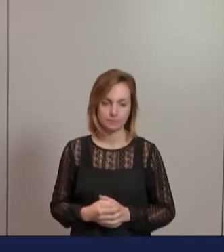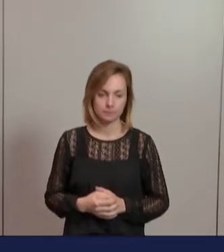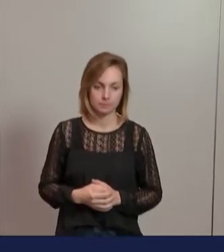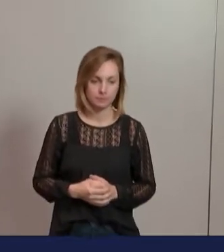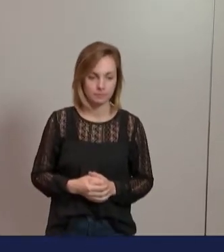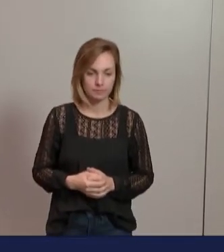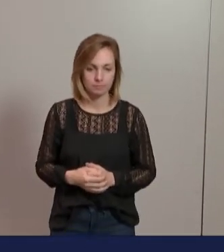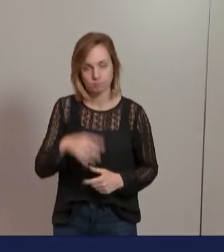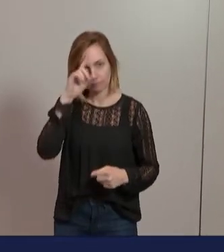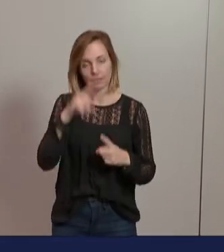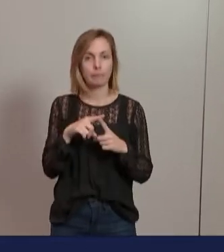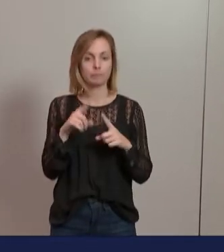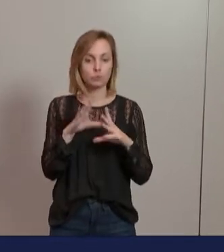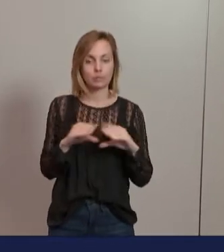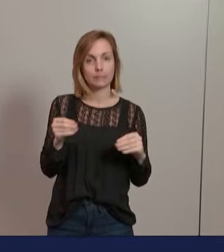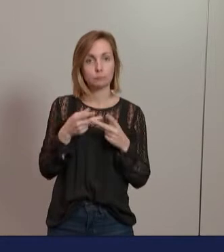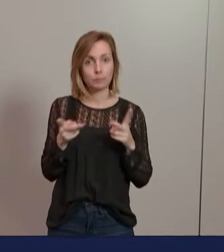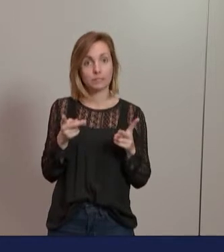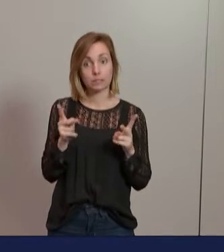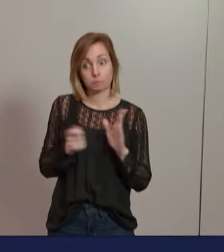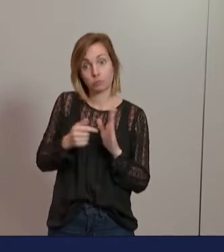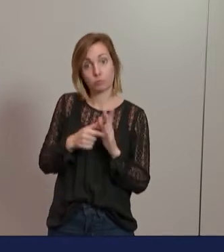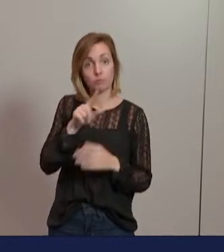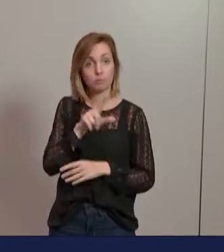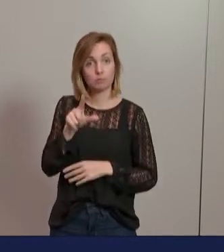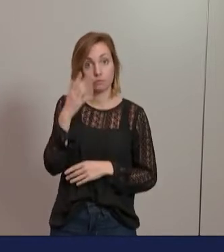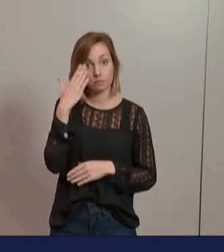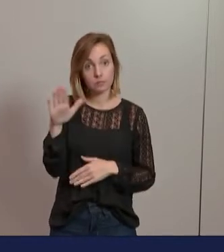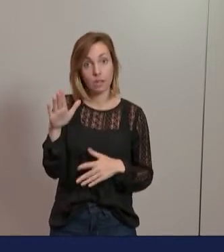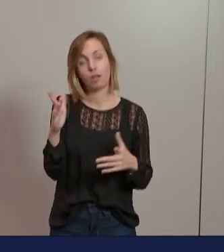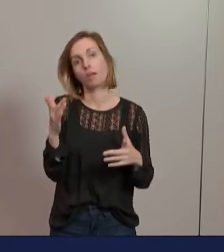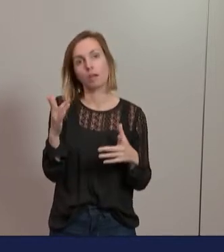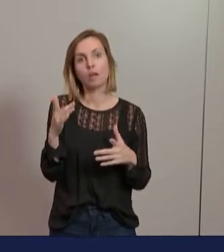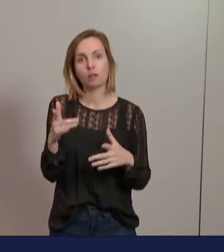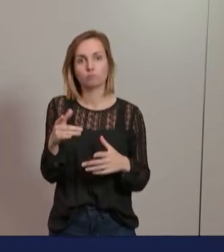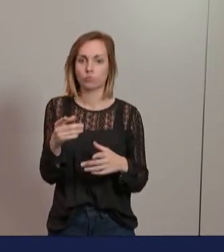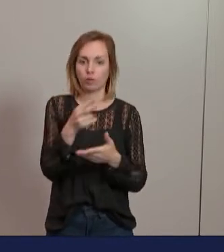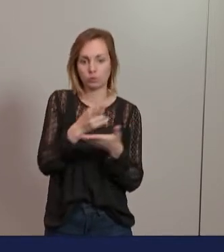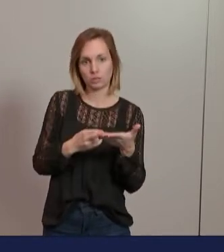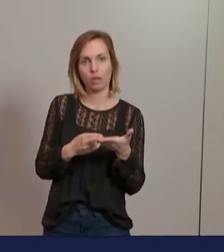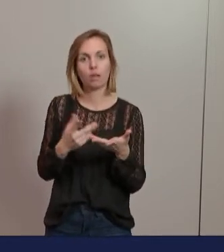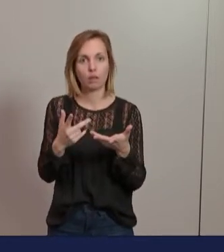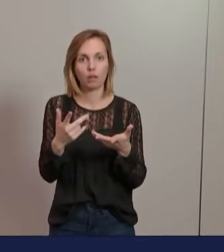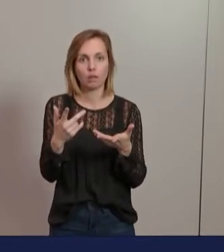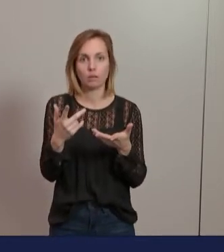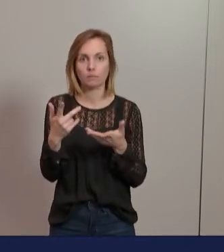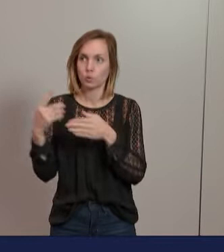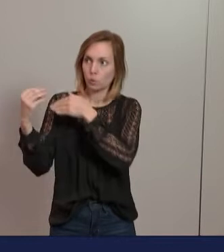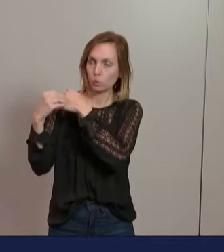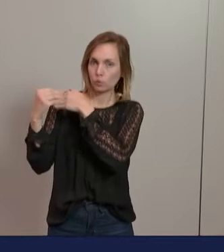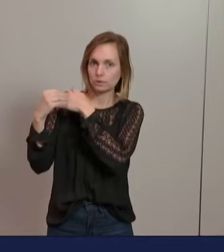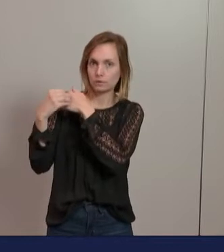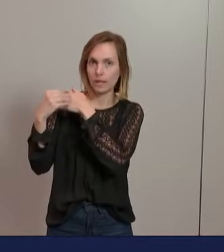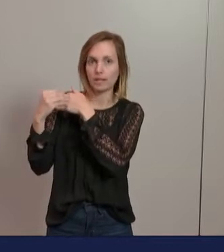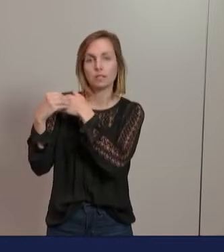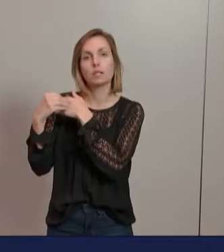S'agissant de la tranquillité publique, 2022 s'ouvre, vous le savez, avec l'étude par la ville des préconisations qui nous ont été données par la